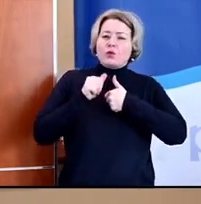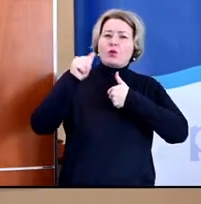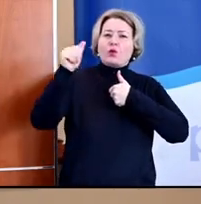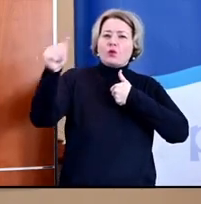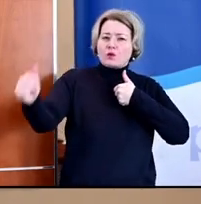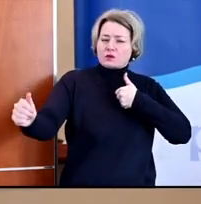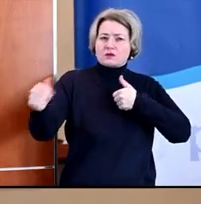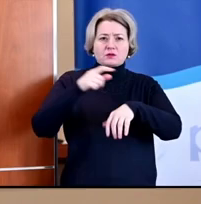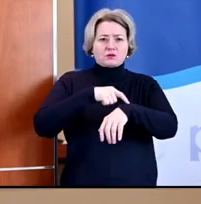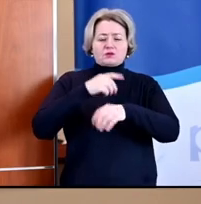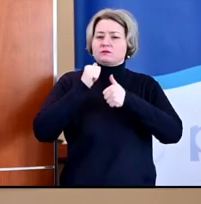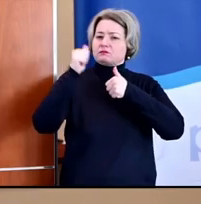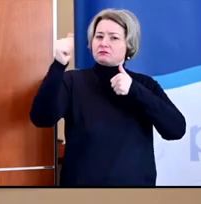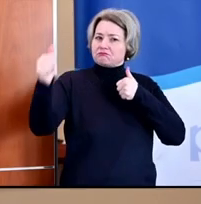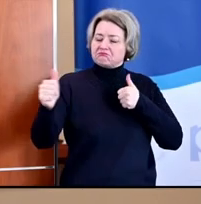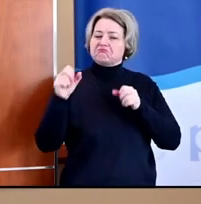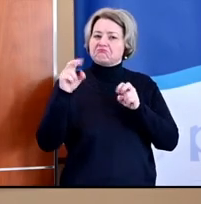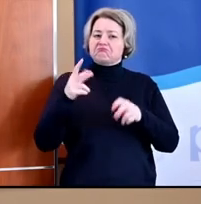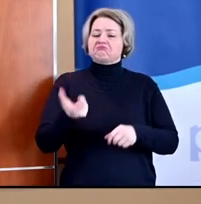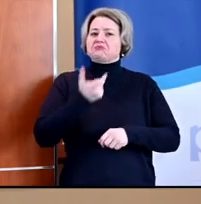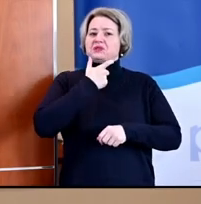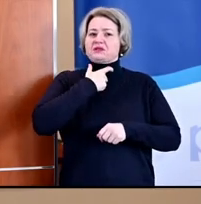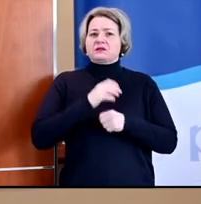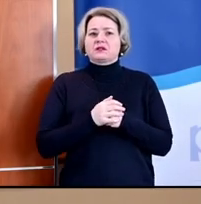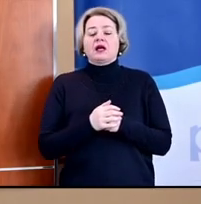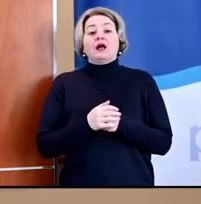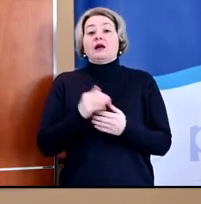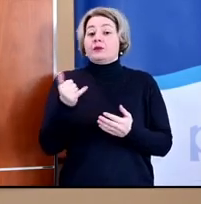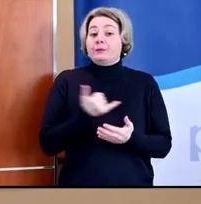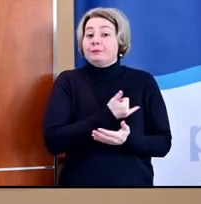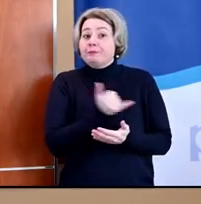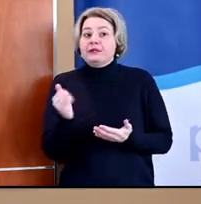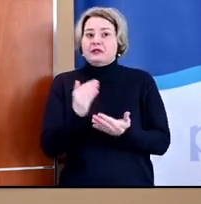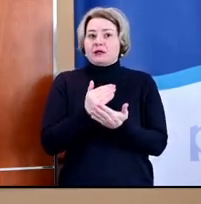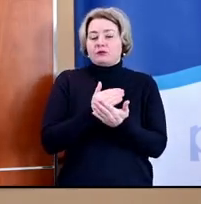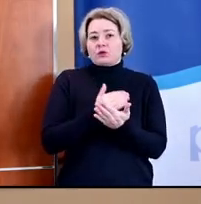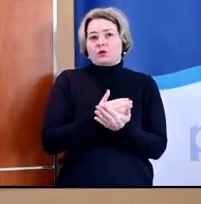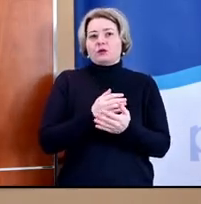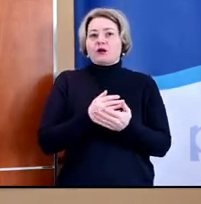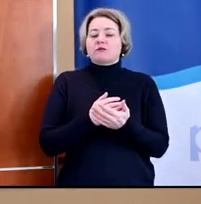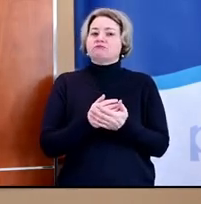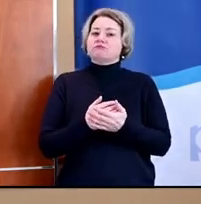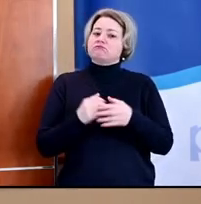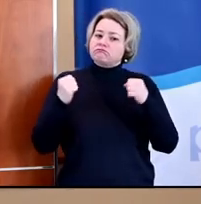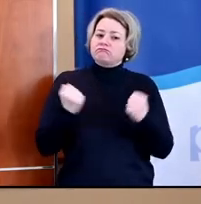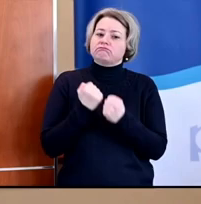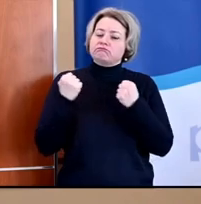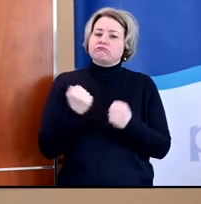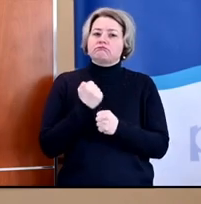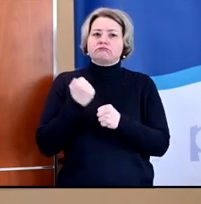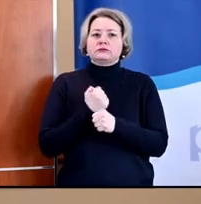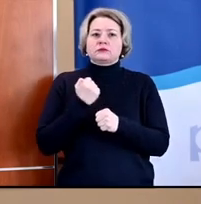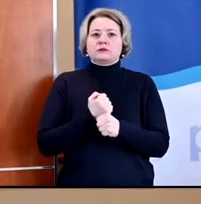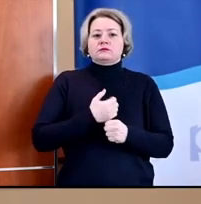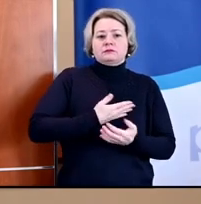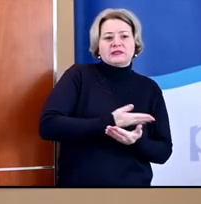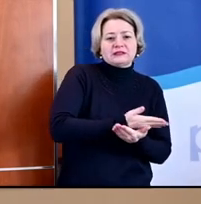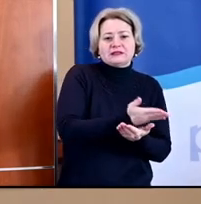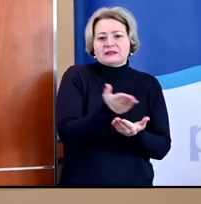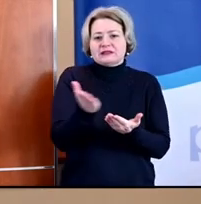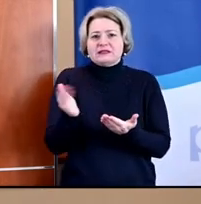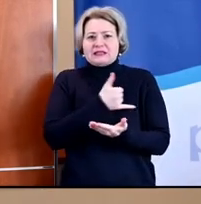minden olyan program amit szervezünk ott törekedjünk arra hogy ennek a nagyon széles spektrumú közönségnek elérhető